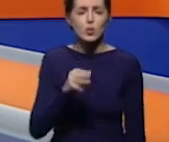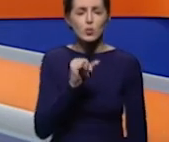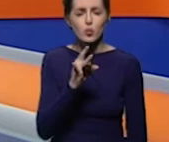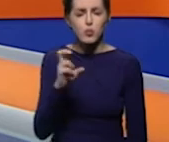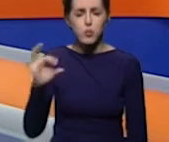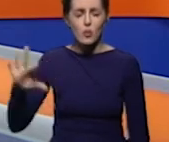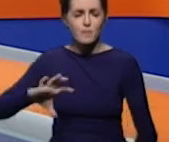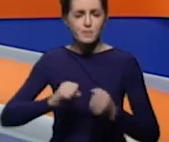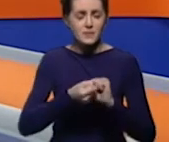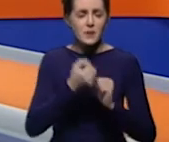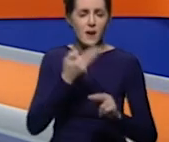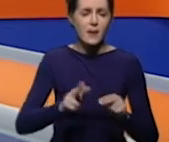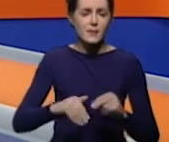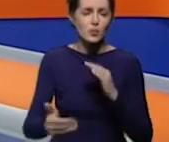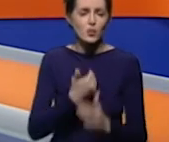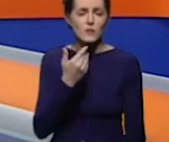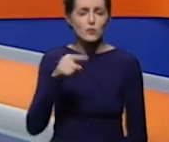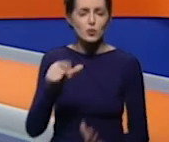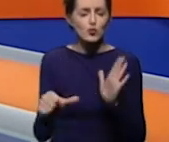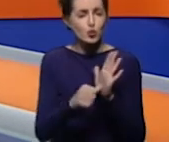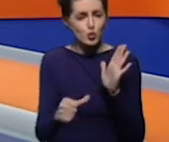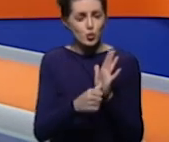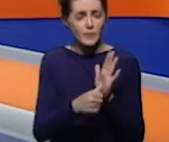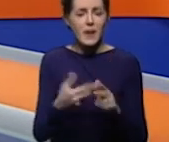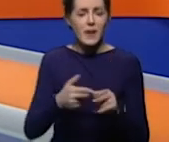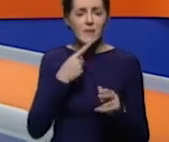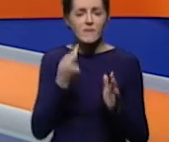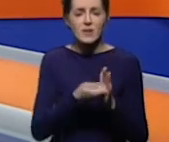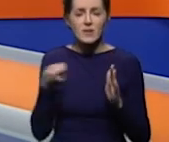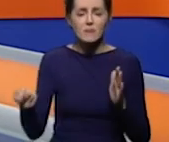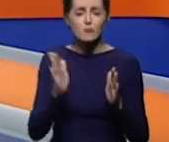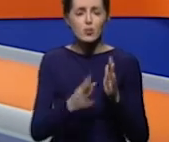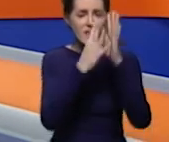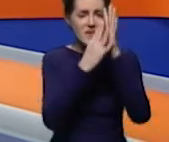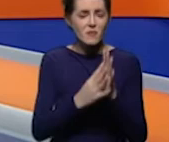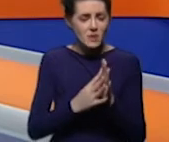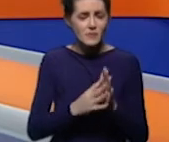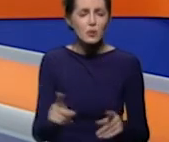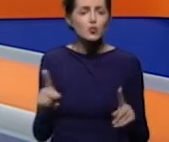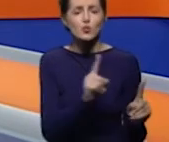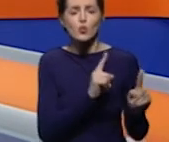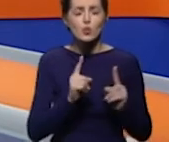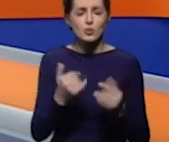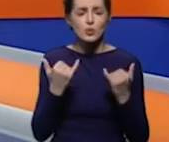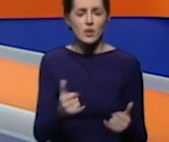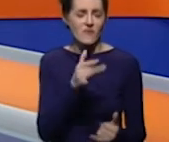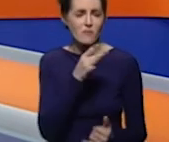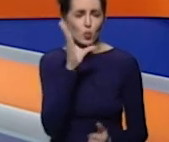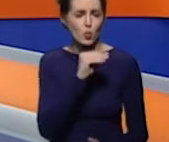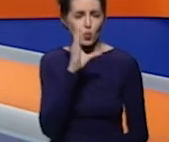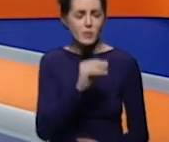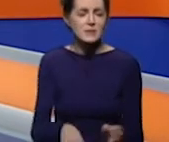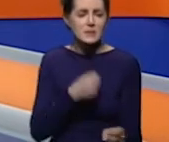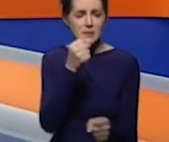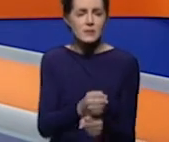турбокомпресору станції номер 6. Триватиме він 9 місяців. Що за цей час встигнуть